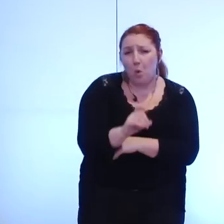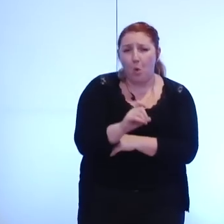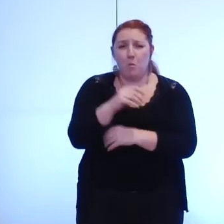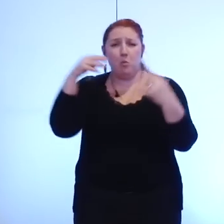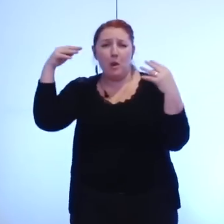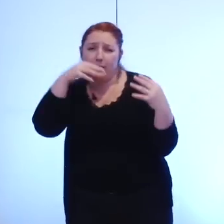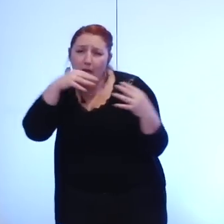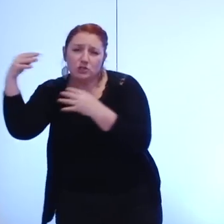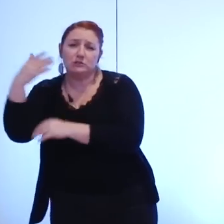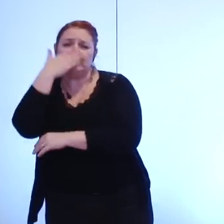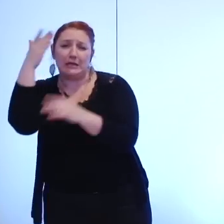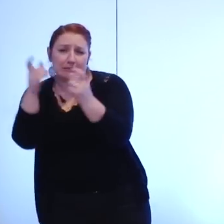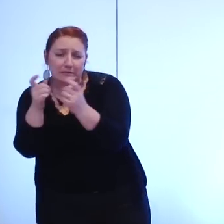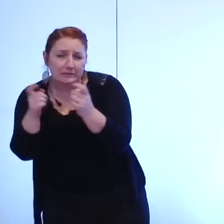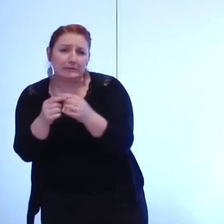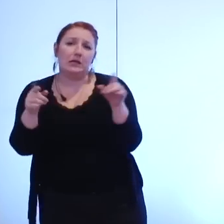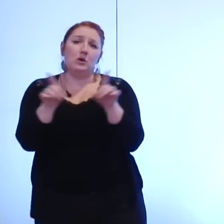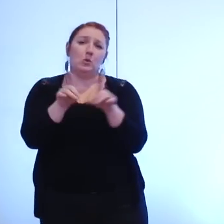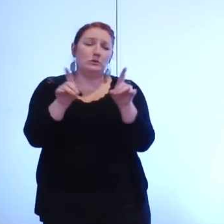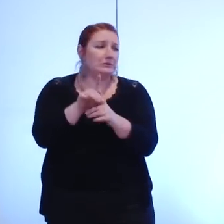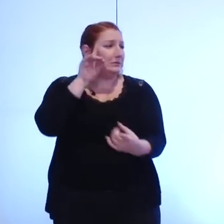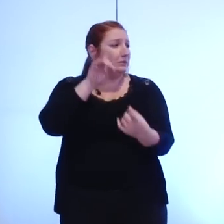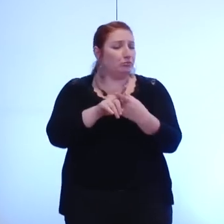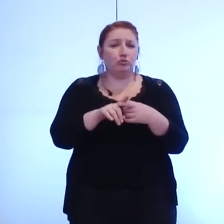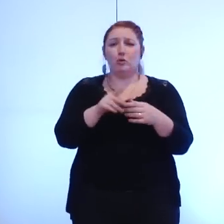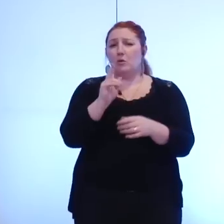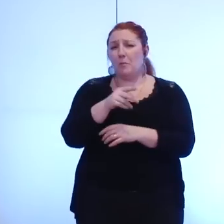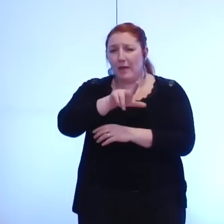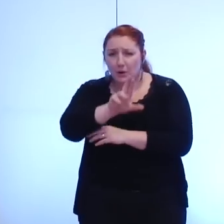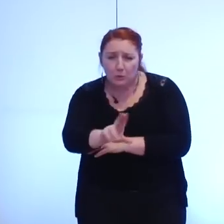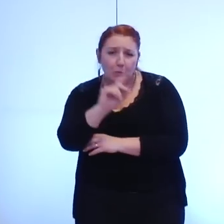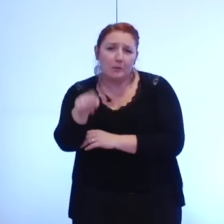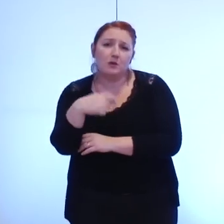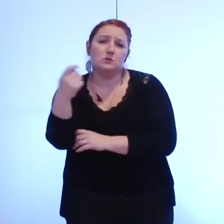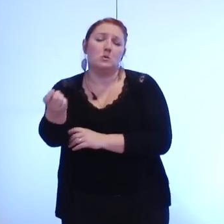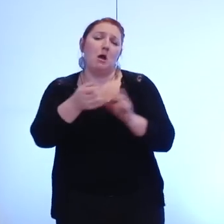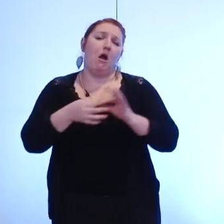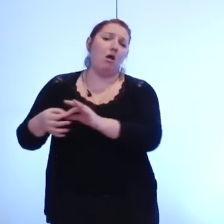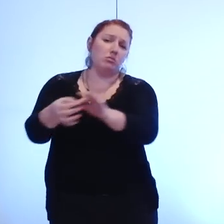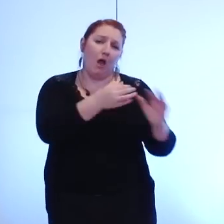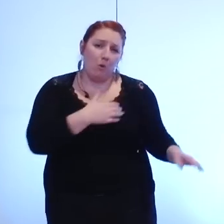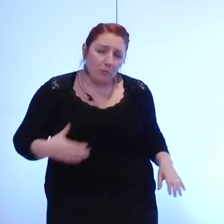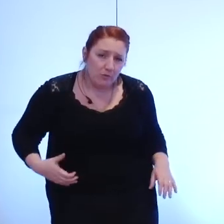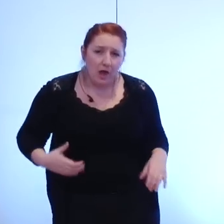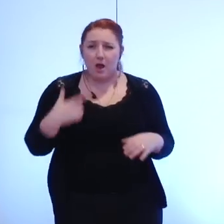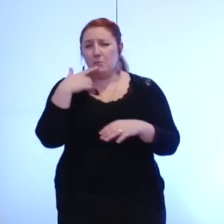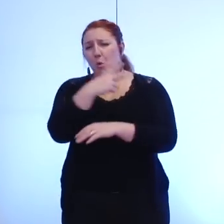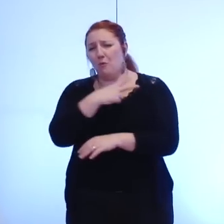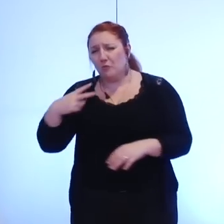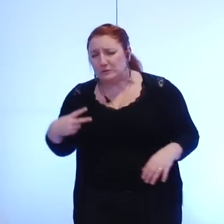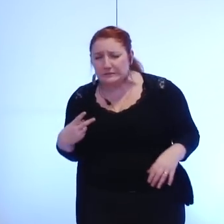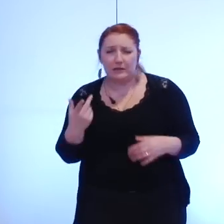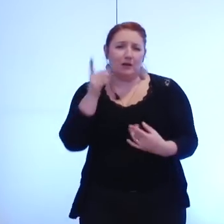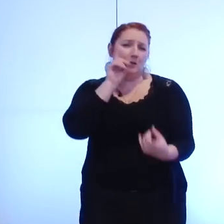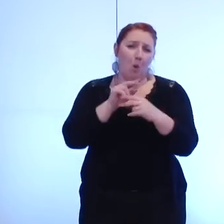évidemment pour les outils d'aménagement du territoire que sont le plan local d'urbanisme intercommunal la politique foncière la